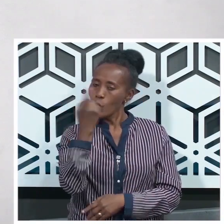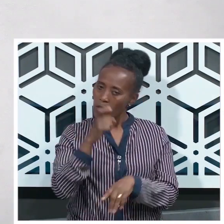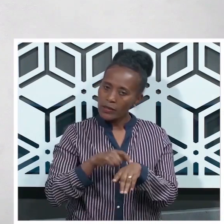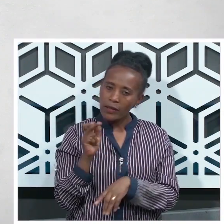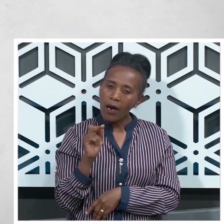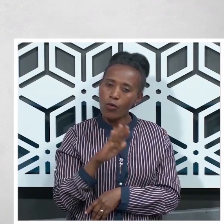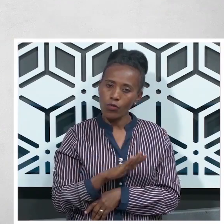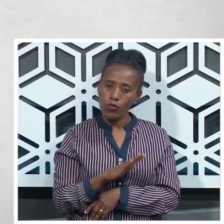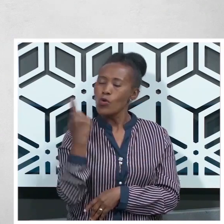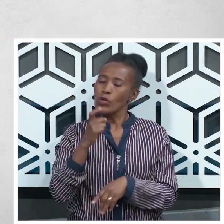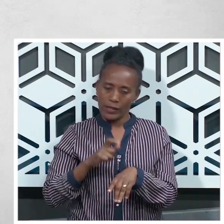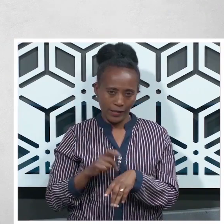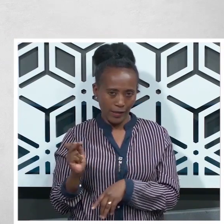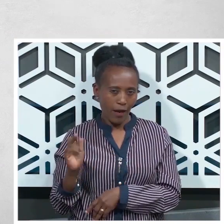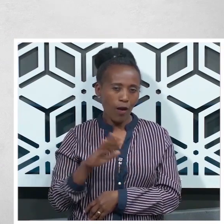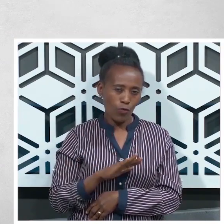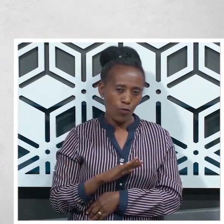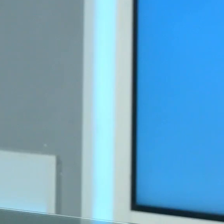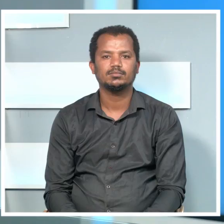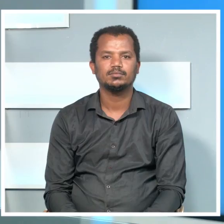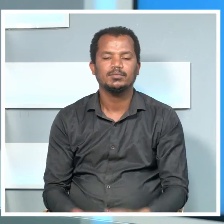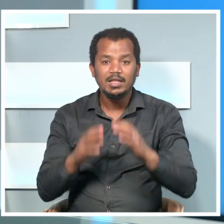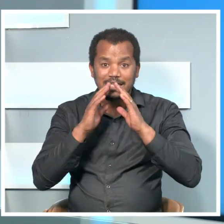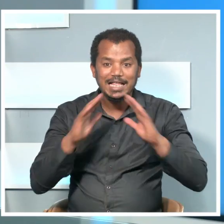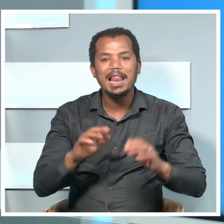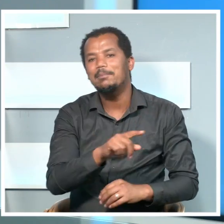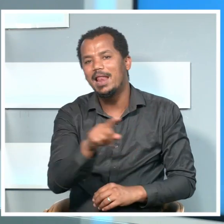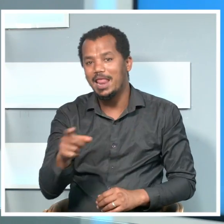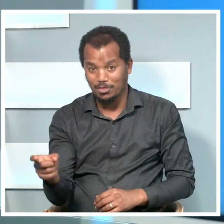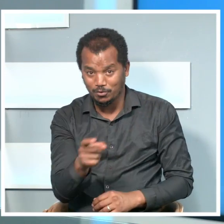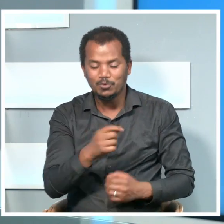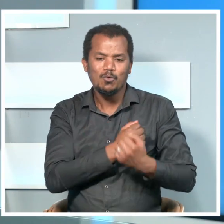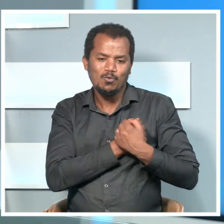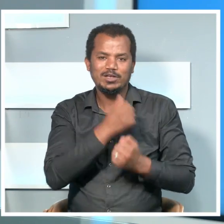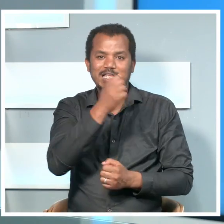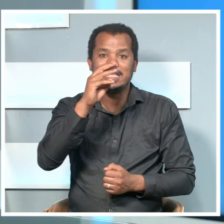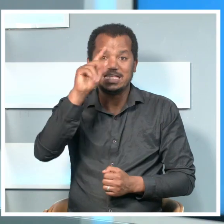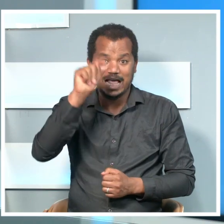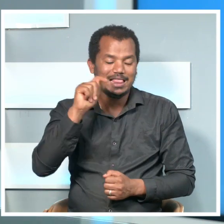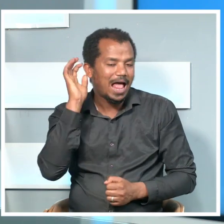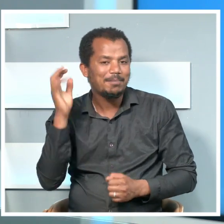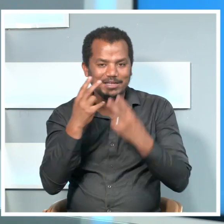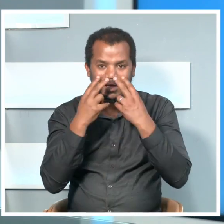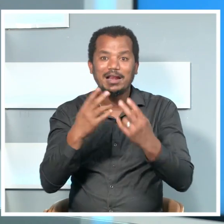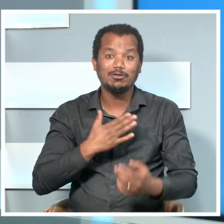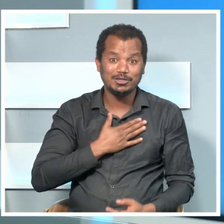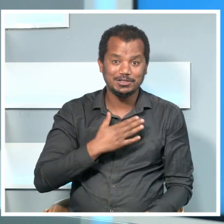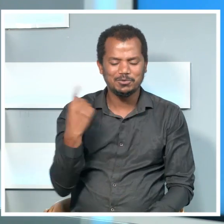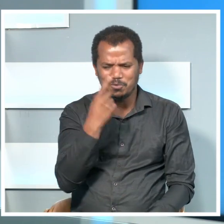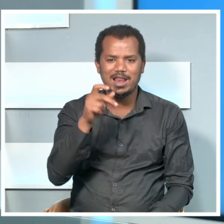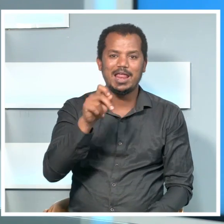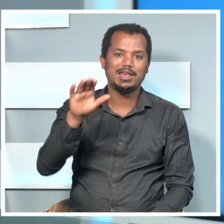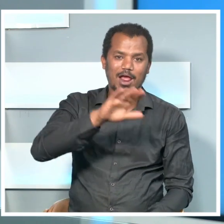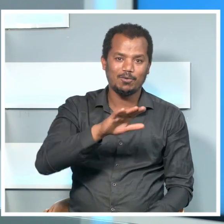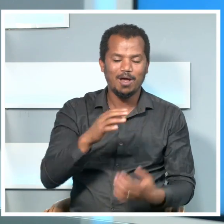ዳጉ ሁሌ ዳጉ ሰላም ለእናንተ ይሁን ውድ የኢሳት አድማጭ ተመልካቾቻችን ሁሌ